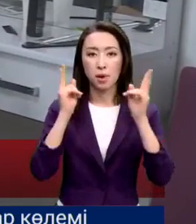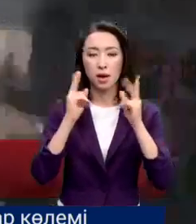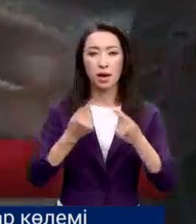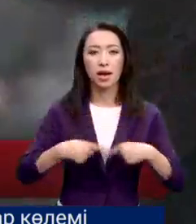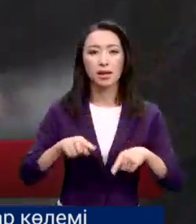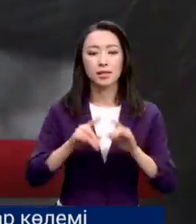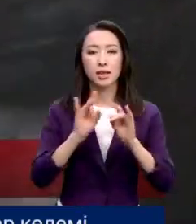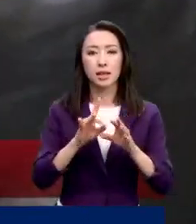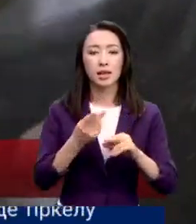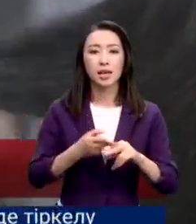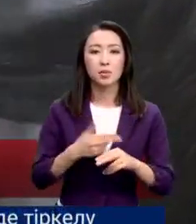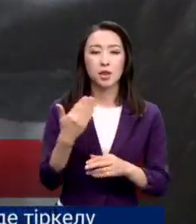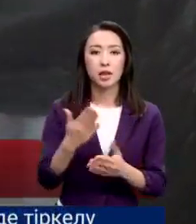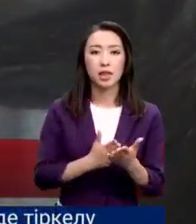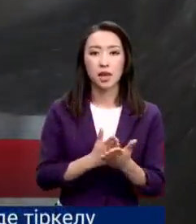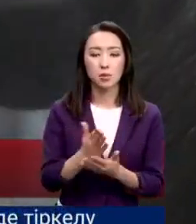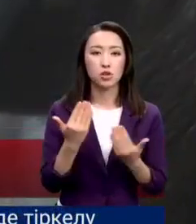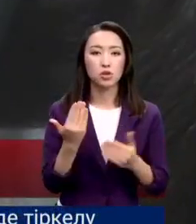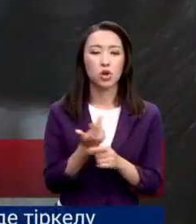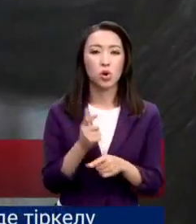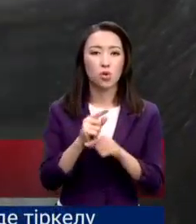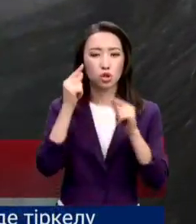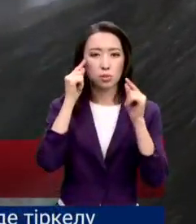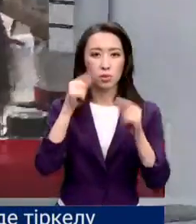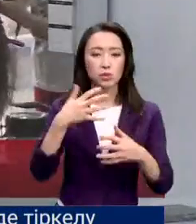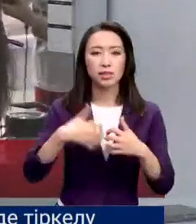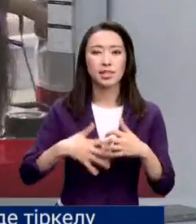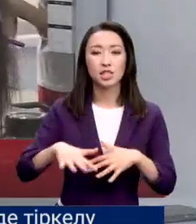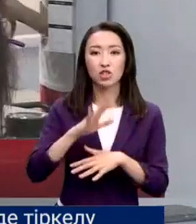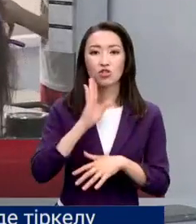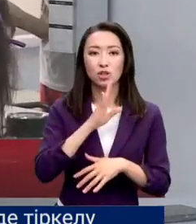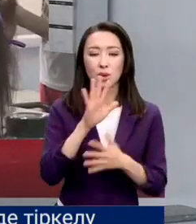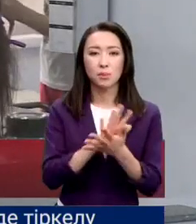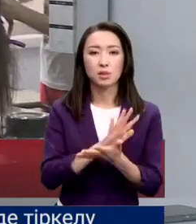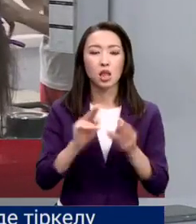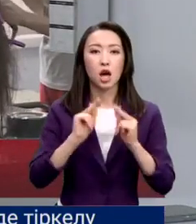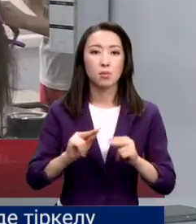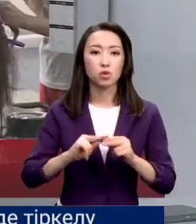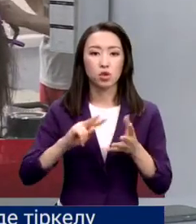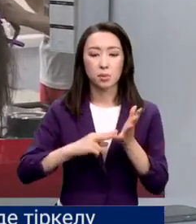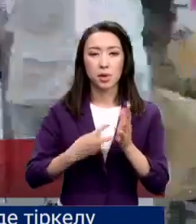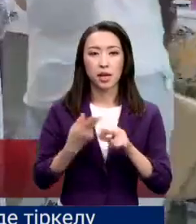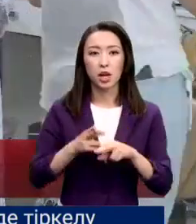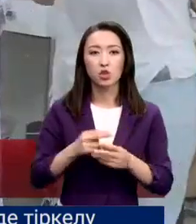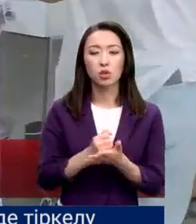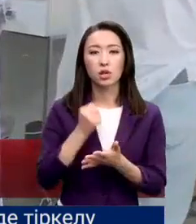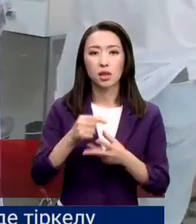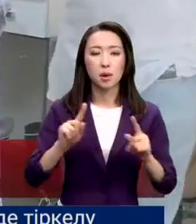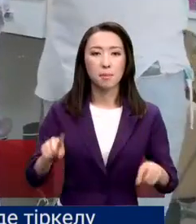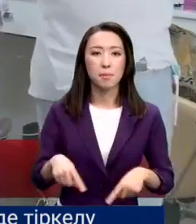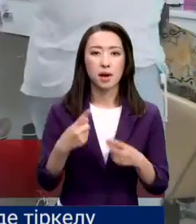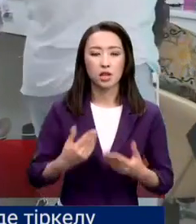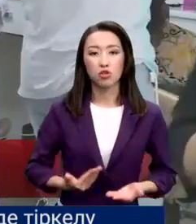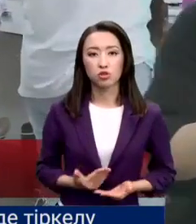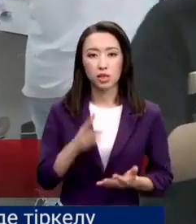Организаторы отмечают, именно это направление сегодня очень популярно среди женщин. Бесплатное обучение – проект, который направлен поднять благосостояние